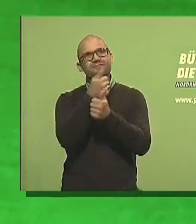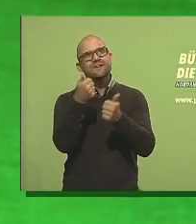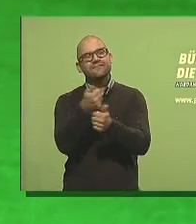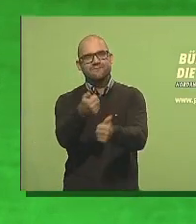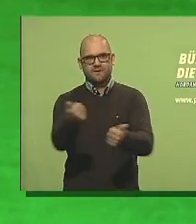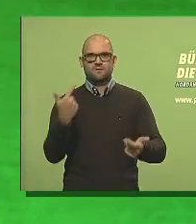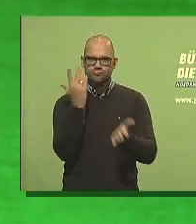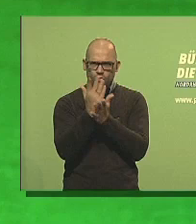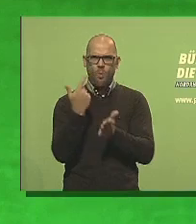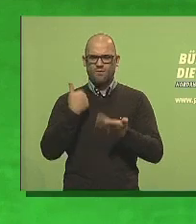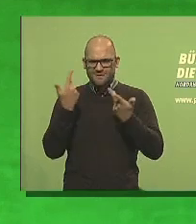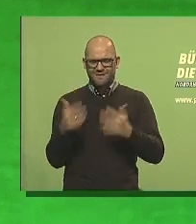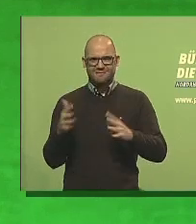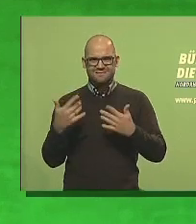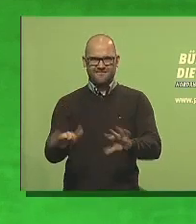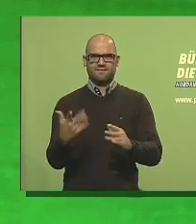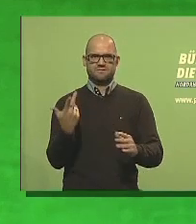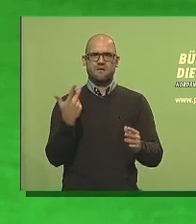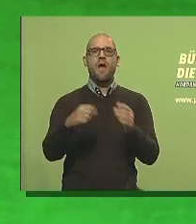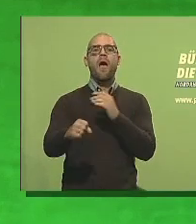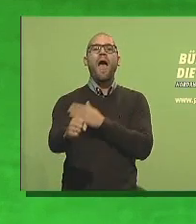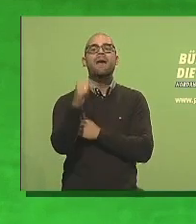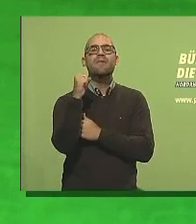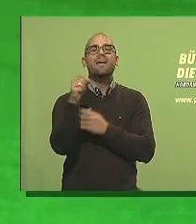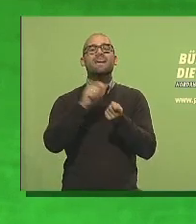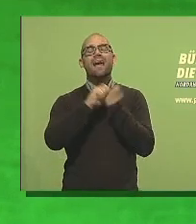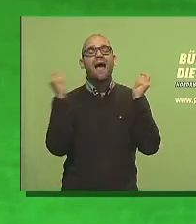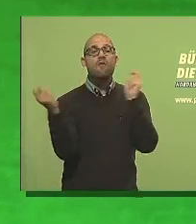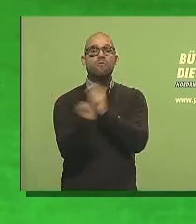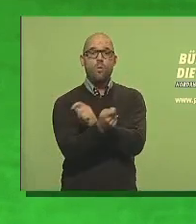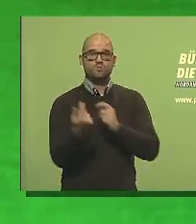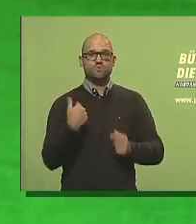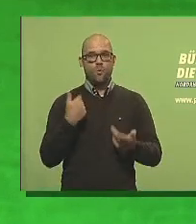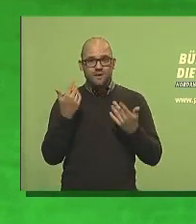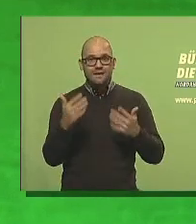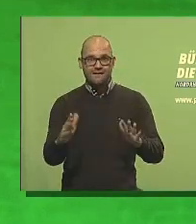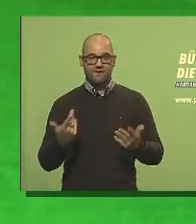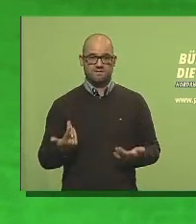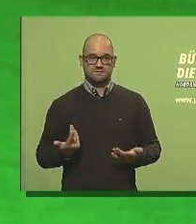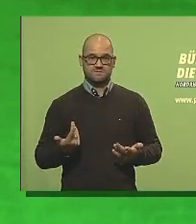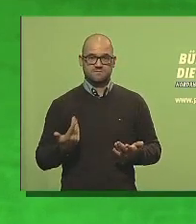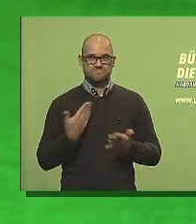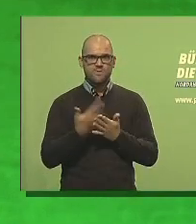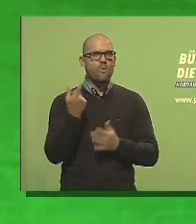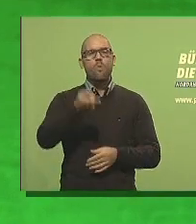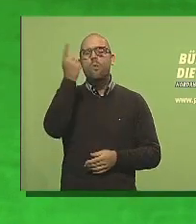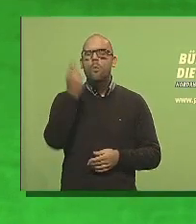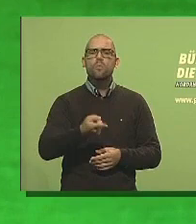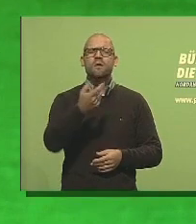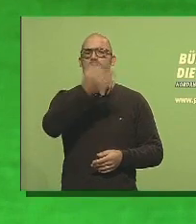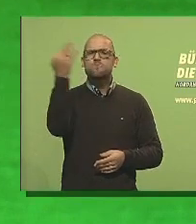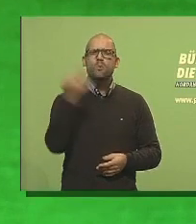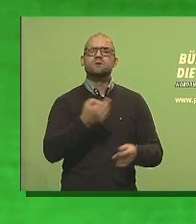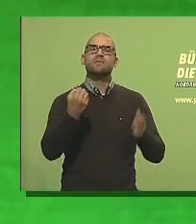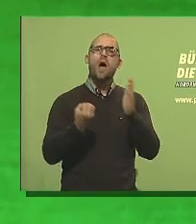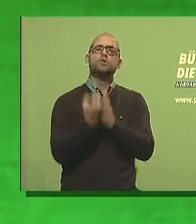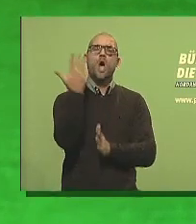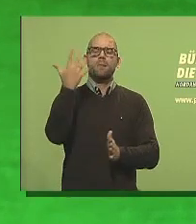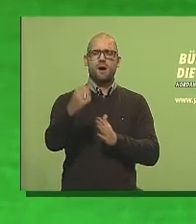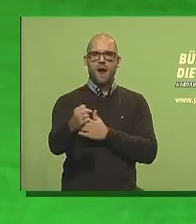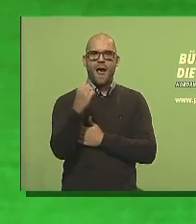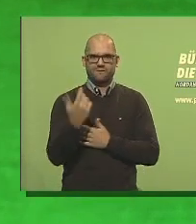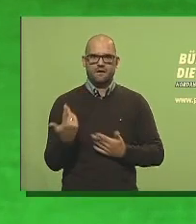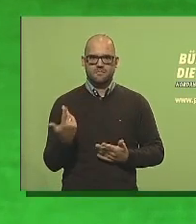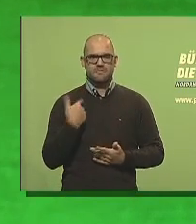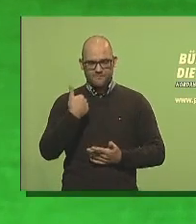echte Energierevolution macht, die dazu führt, dass wir 100% Erneuerbare haben werden, die dazu führt, dass